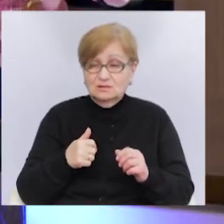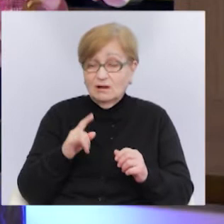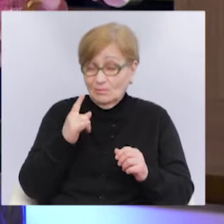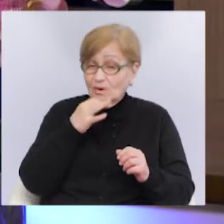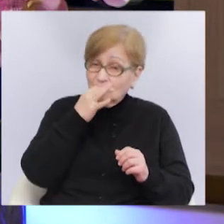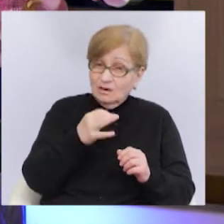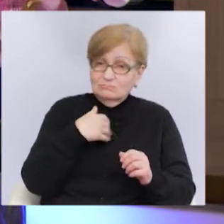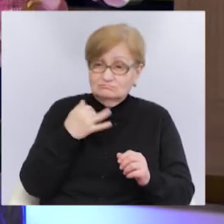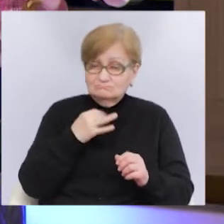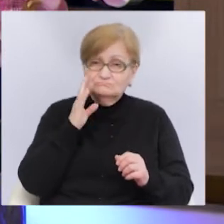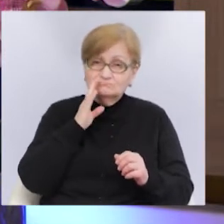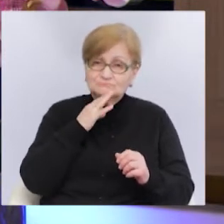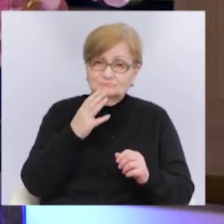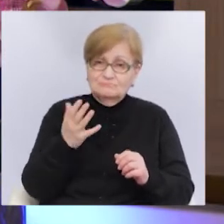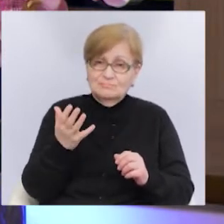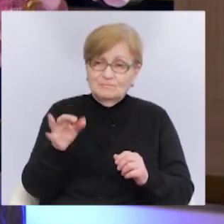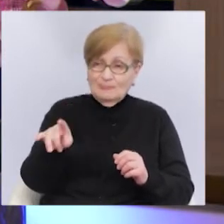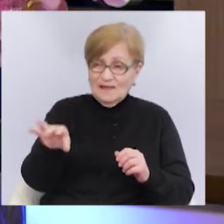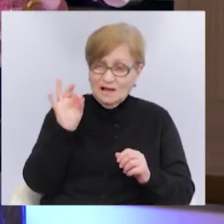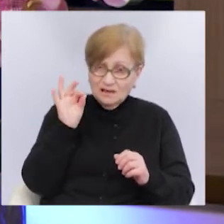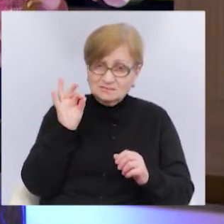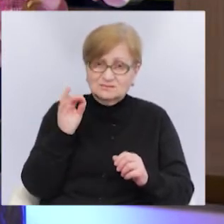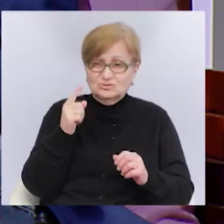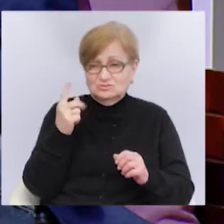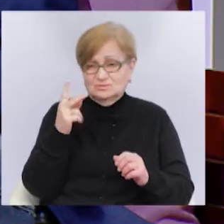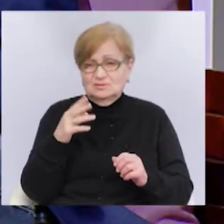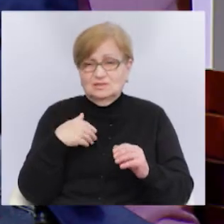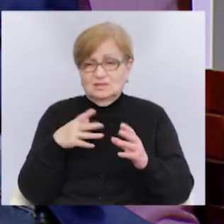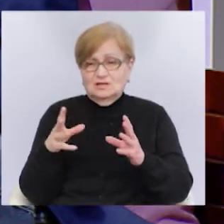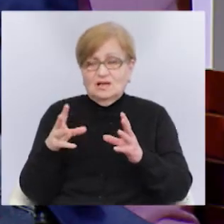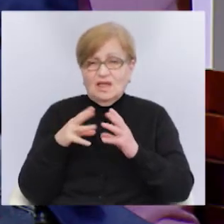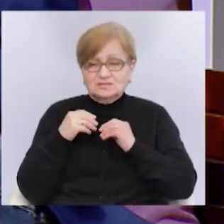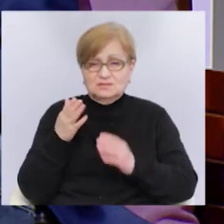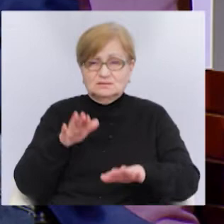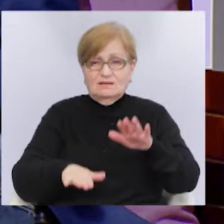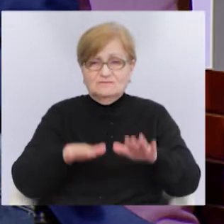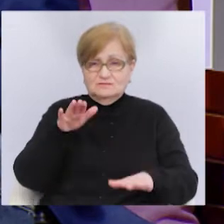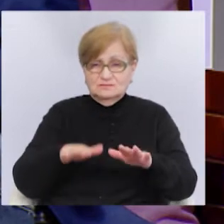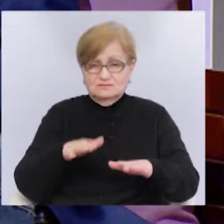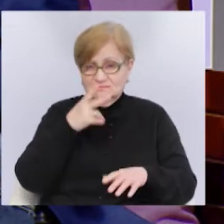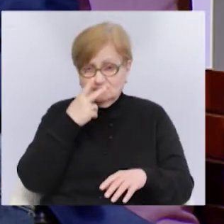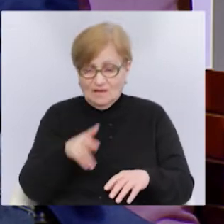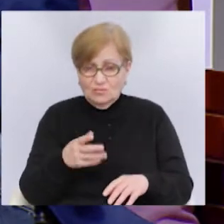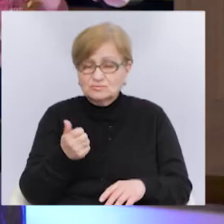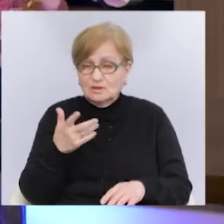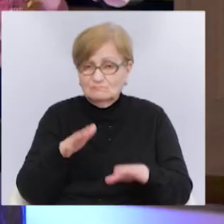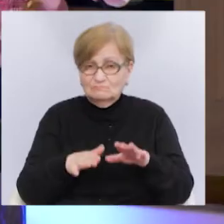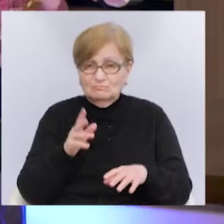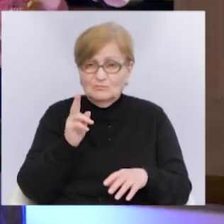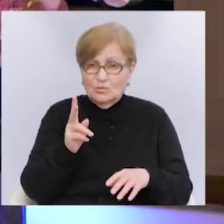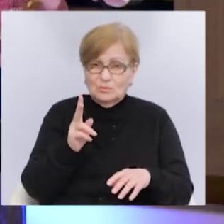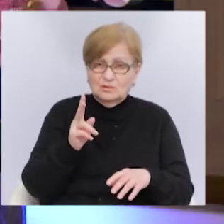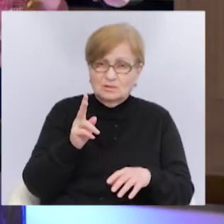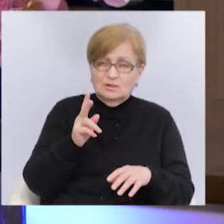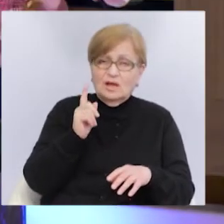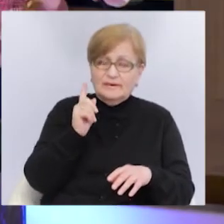რომ მაინტერესებს, მოდი აბა არჩიე რამდენი გინდა და ერთად ავწონოთ. ავწონეთ, ნახეთ რამდენი კილოა, ორი